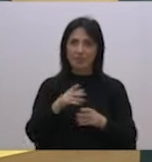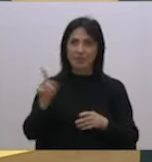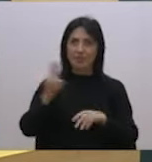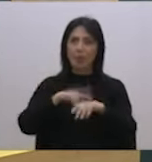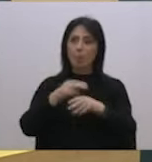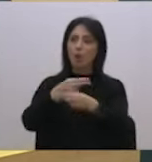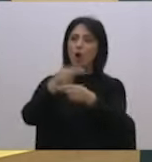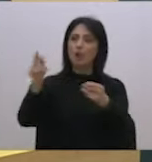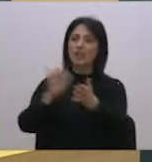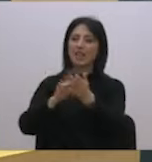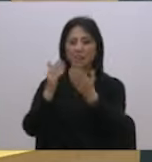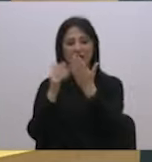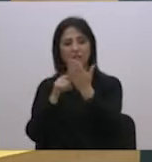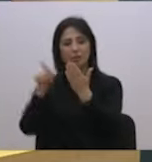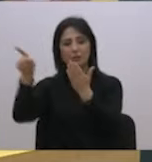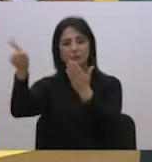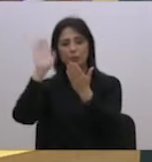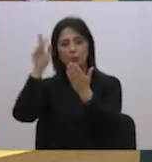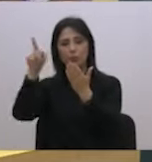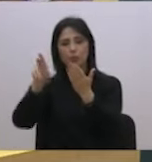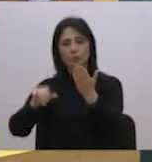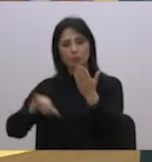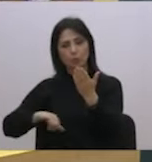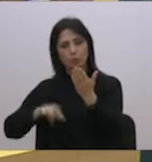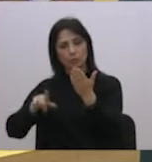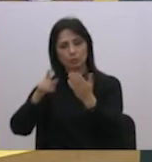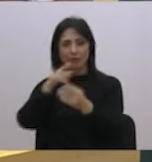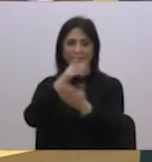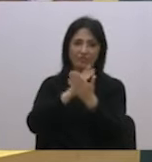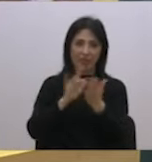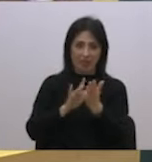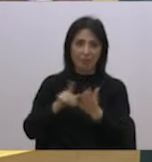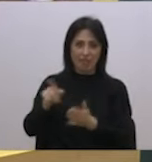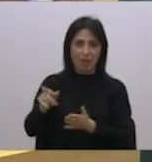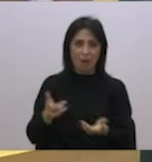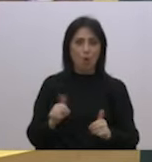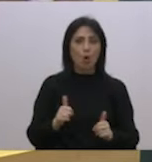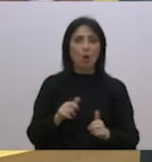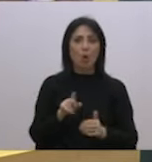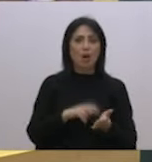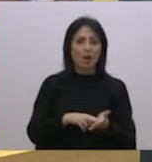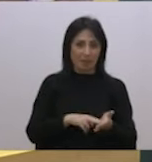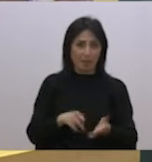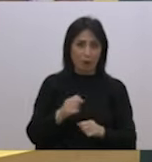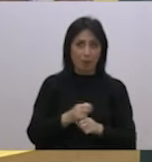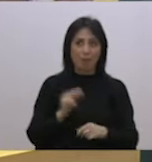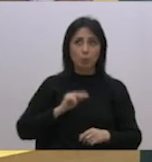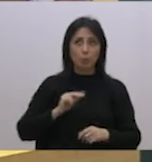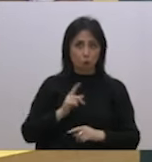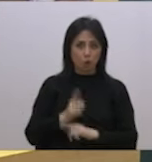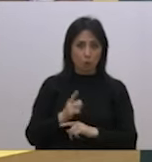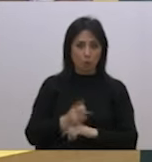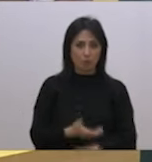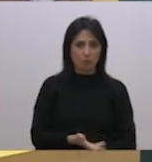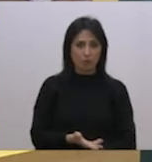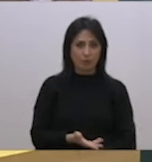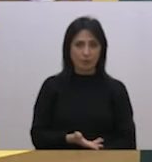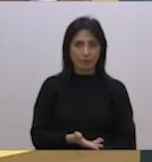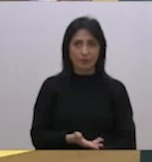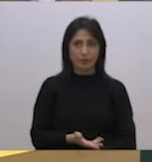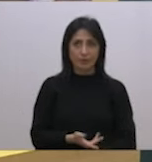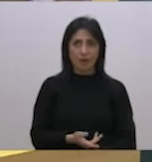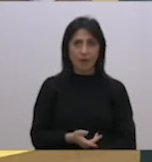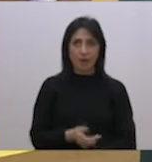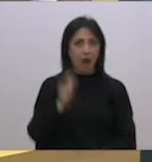პოლიციელებს და იმკითხაონ ეხავი, ვინ უნდა გააჩეროს ქუჩაში. Როგორ გინდათ ამ ხალხს mușaoba sucazala, factiura.